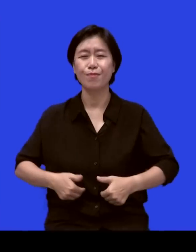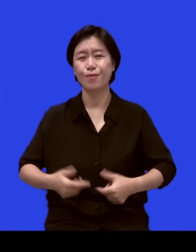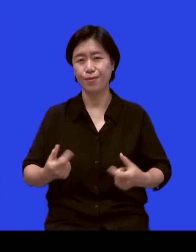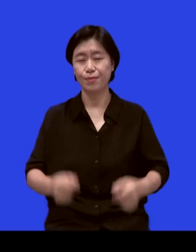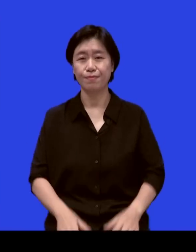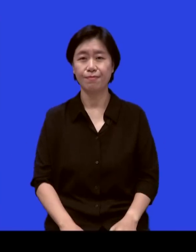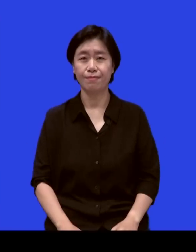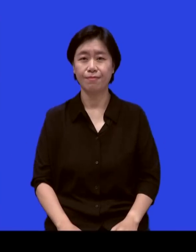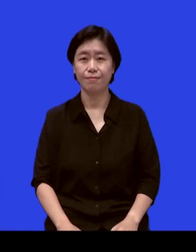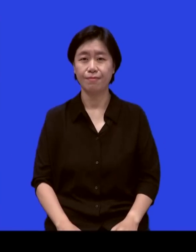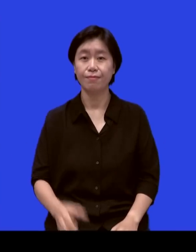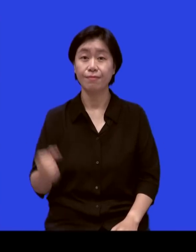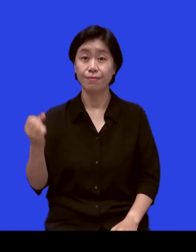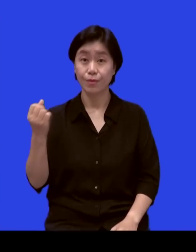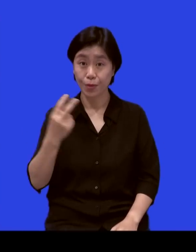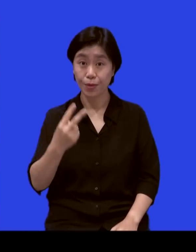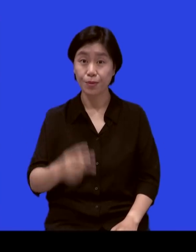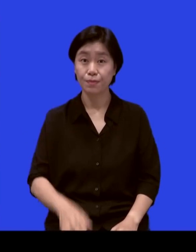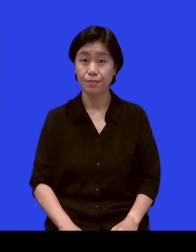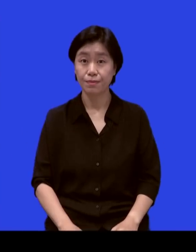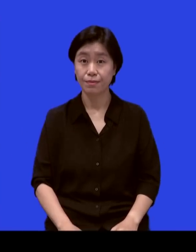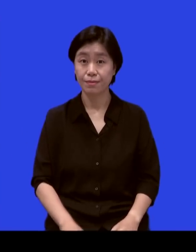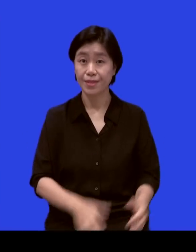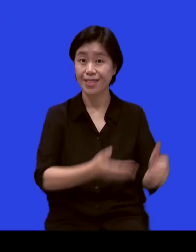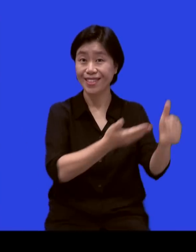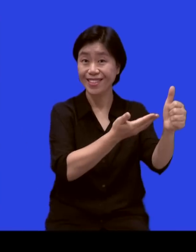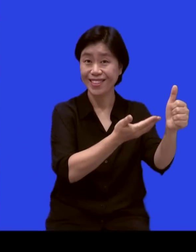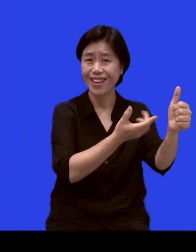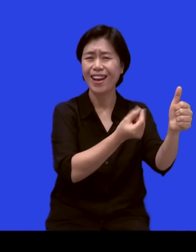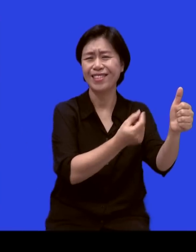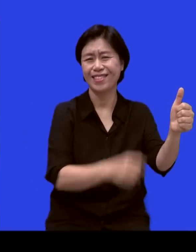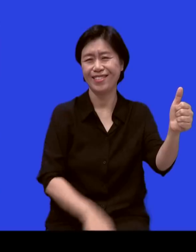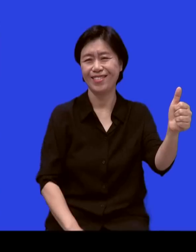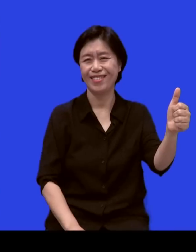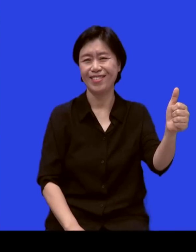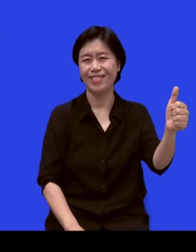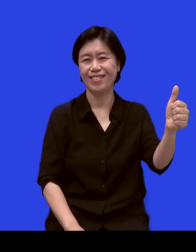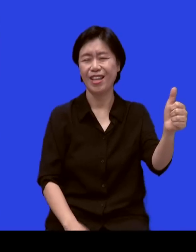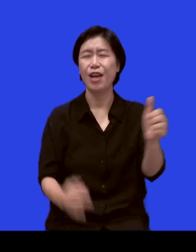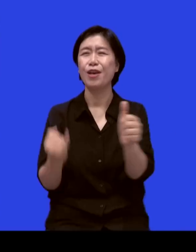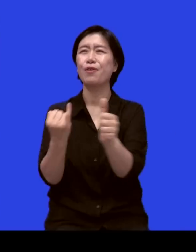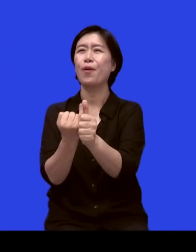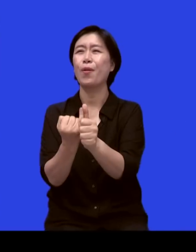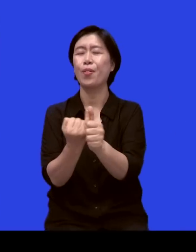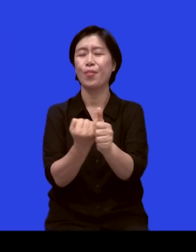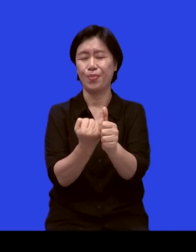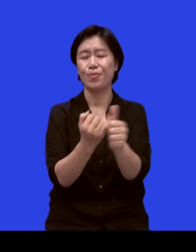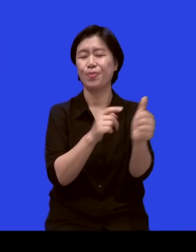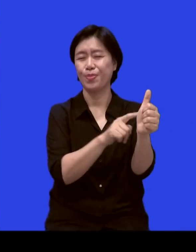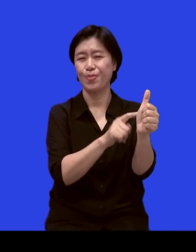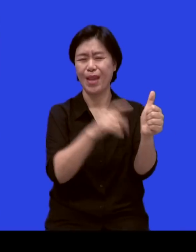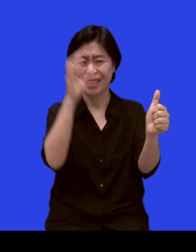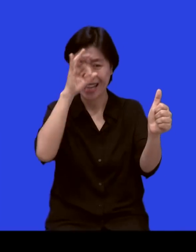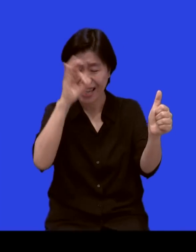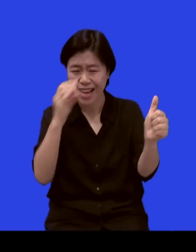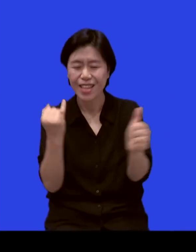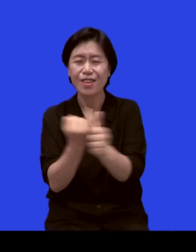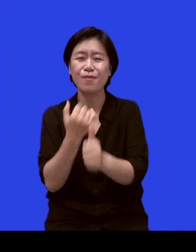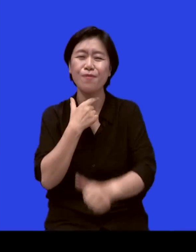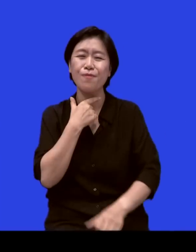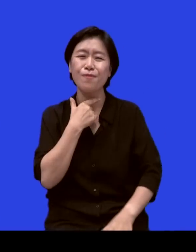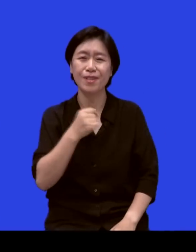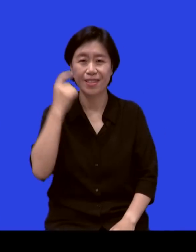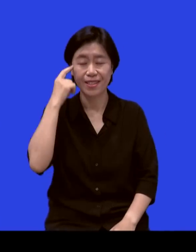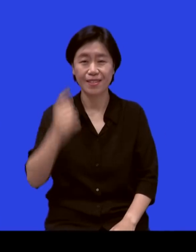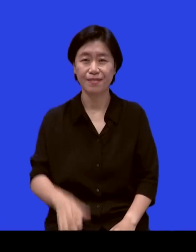했고 이런 남편과 만나면 참 좋을 것 같다라는 생각이 그래서 많이 울었구나. 오늘 많이 울었어요, 그죠?